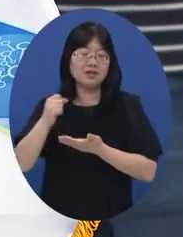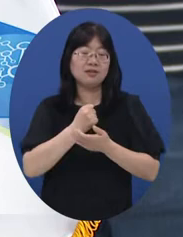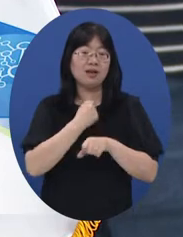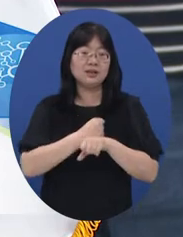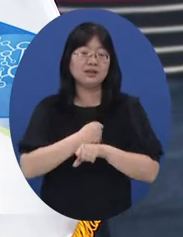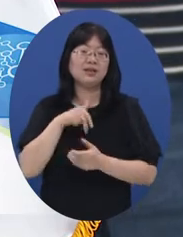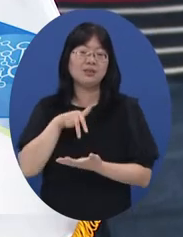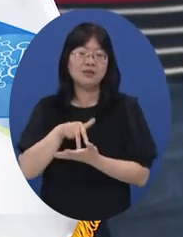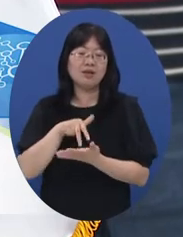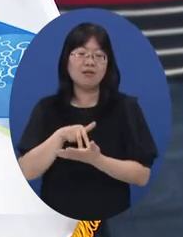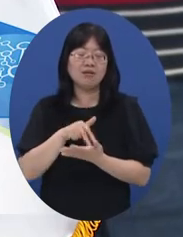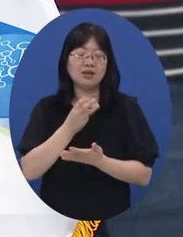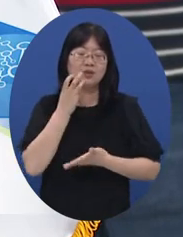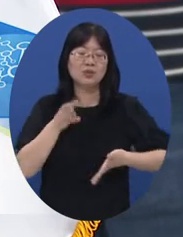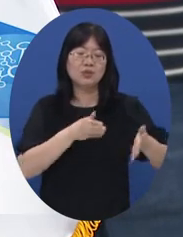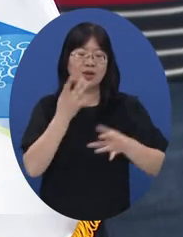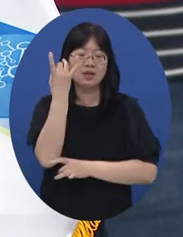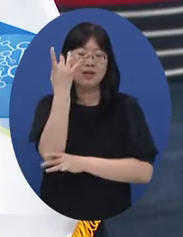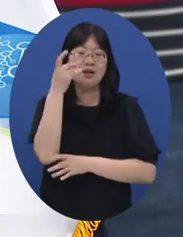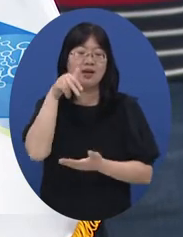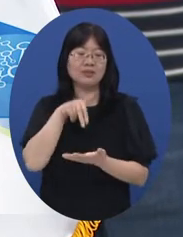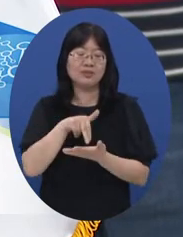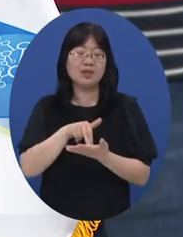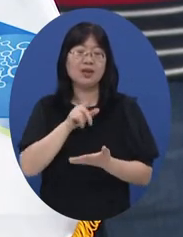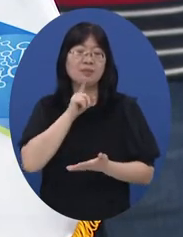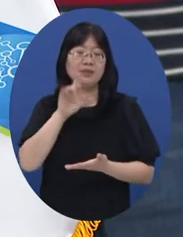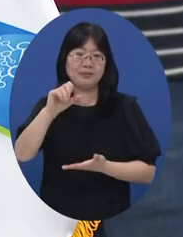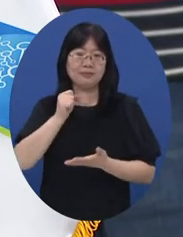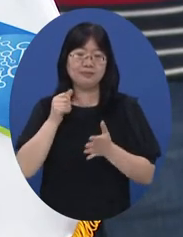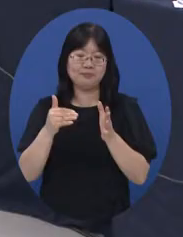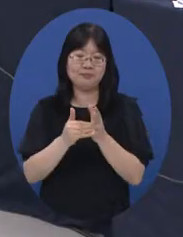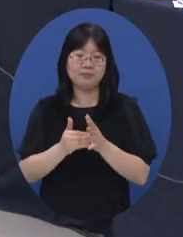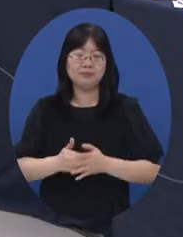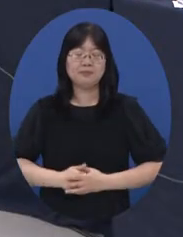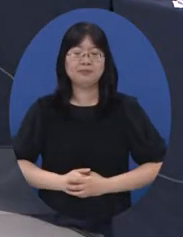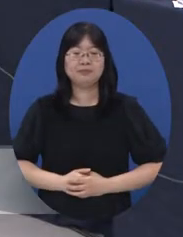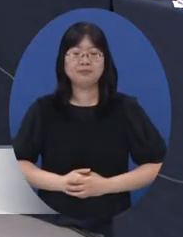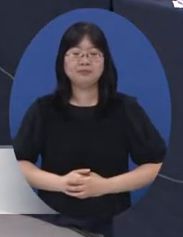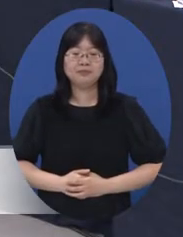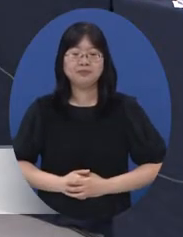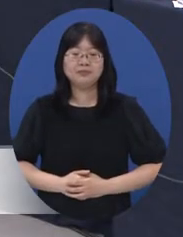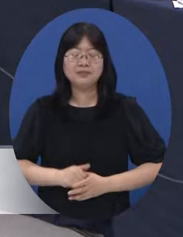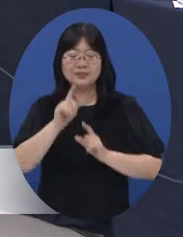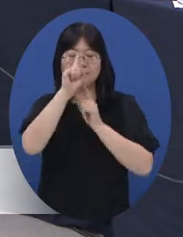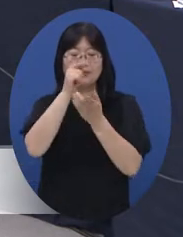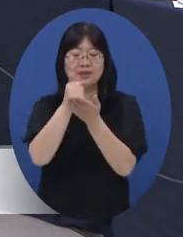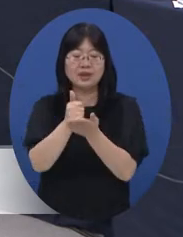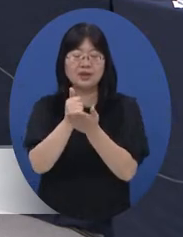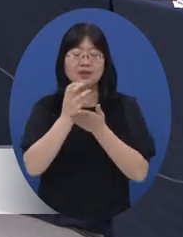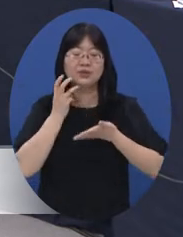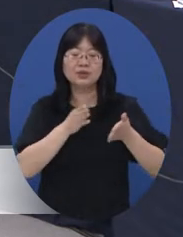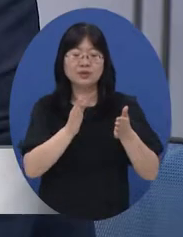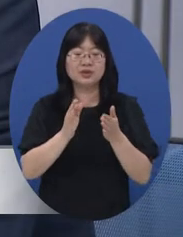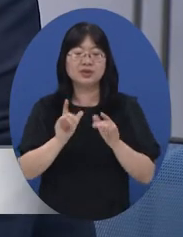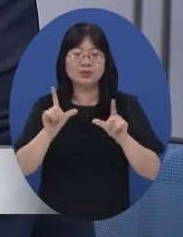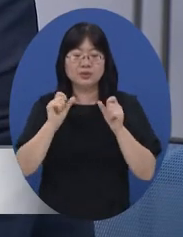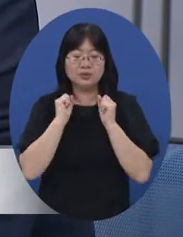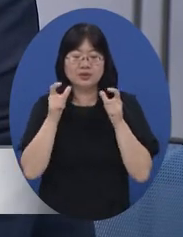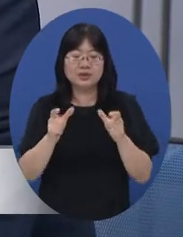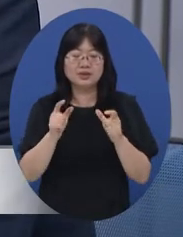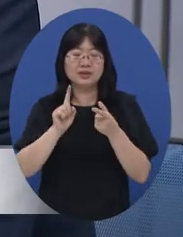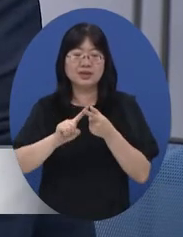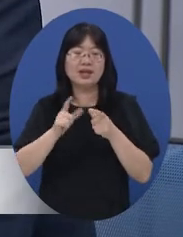하는게 뭐 의 기본적 입장은 말씀을 먼저 드립니다 이제 병사는 또 경제 동북부 지역에 대한